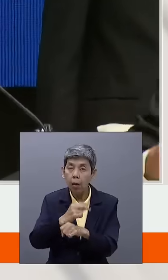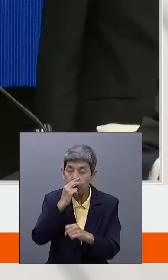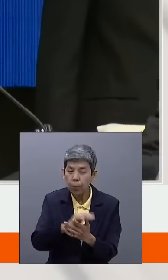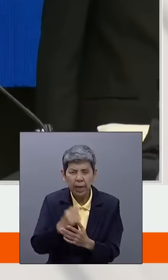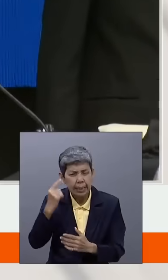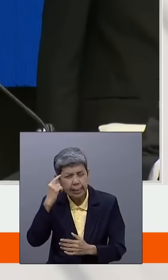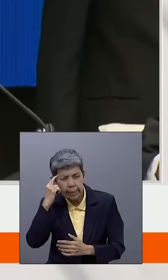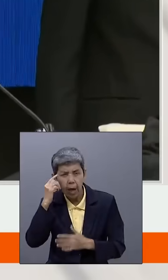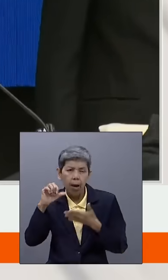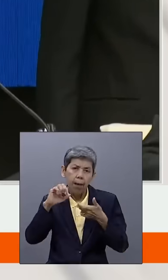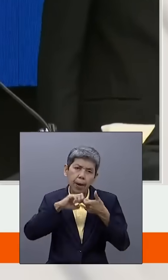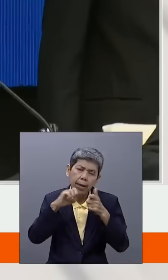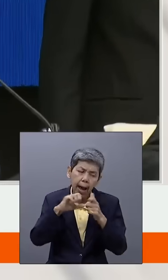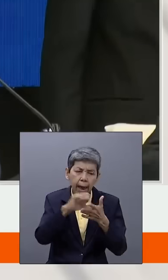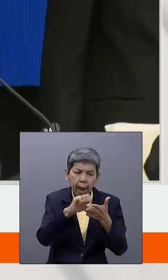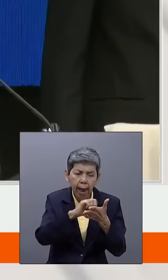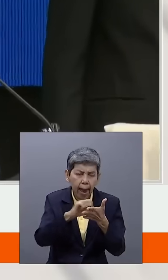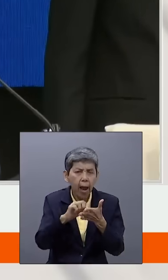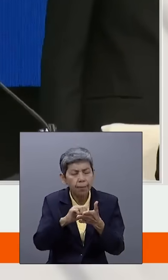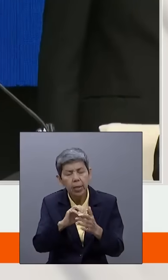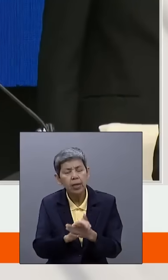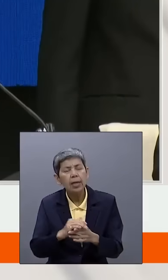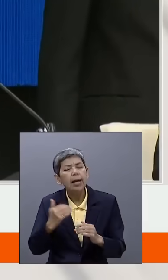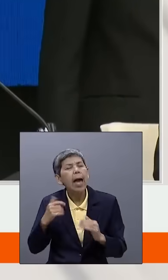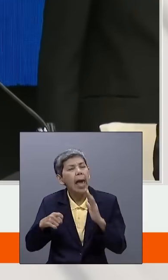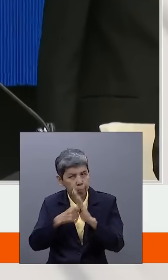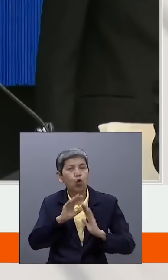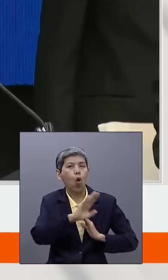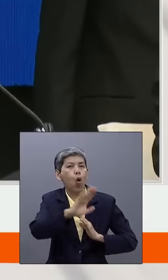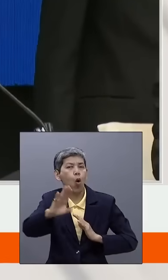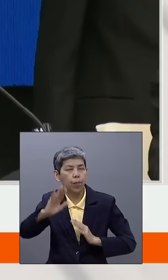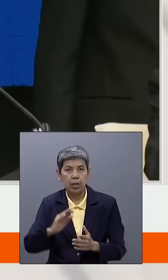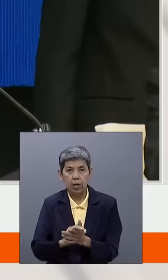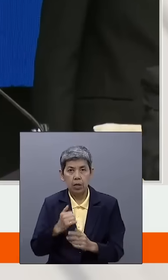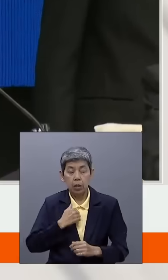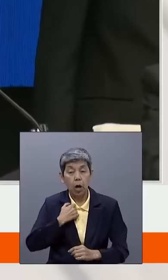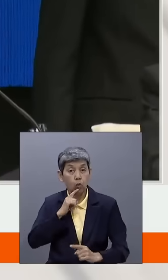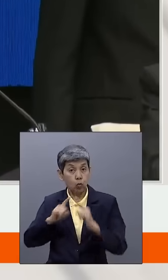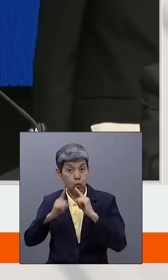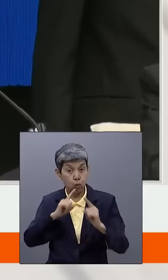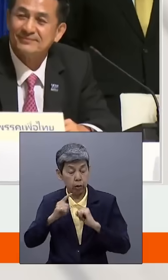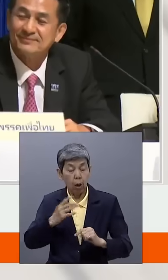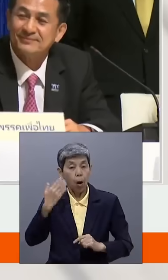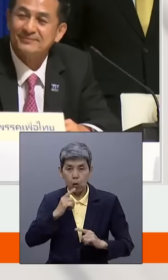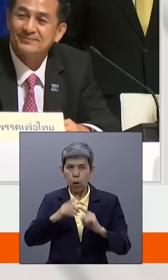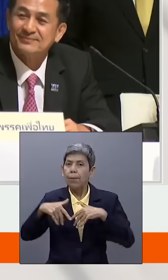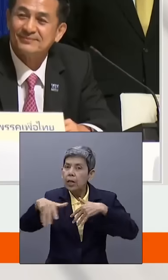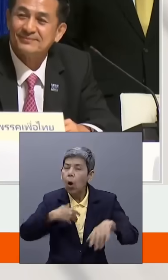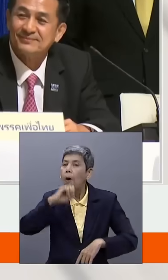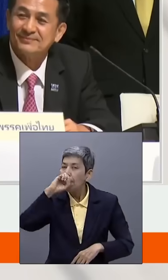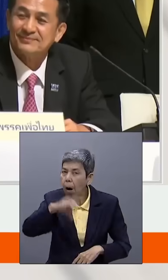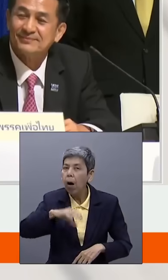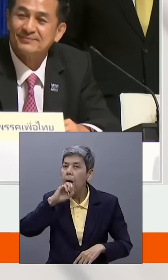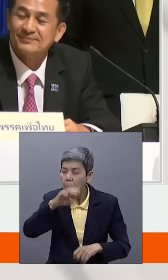โอกาสแก้ปัญหาบ้านเมืองมันก็มีสิทธิ์คิดทุกคนนะครับแต่ว่าการลืมอะไรที่เคยพูดไว้กับประชาชน